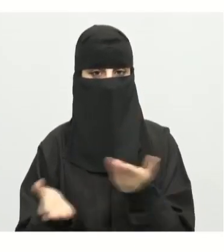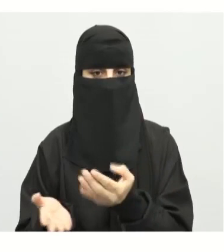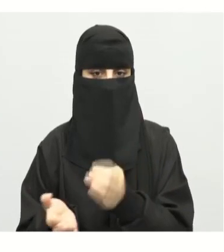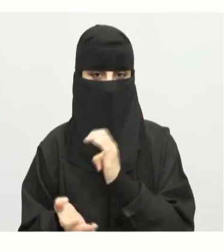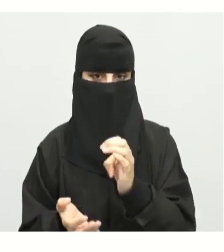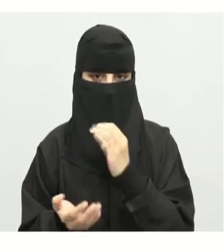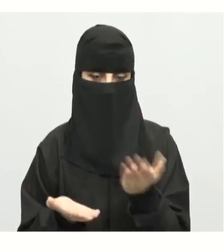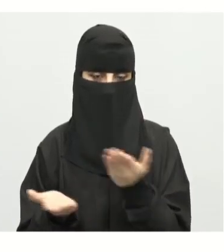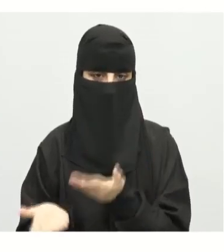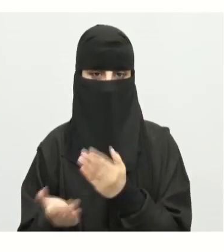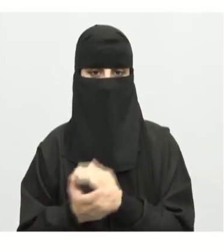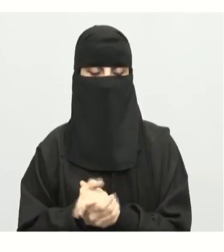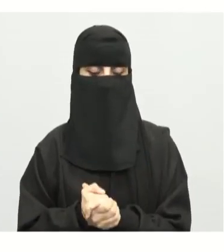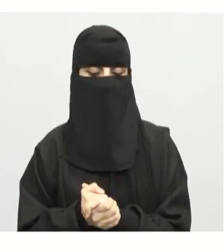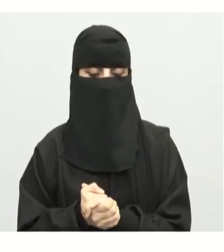هذا النشط